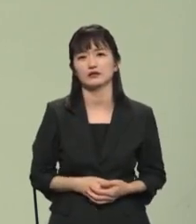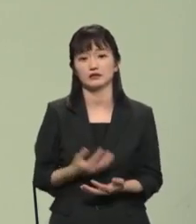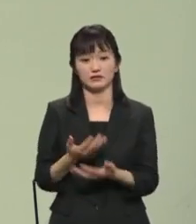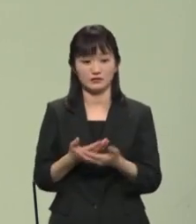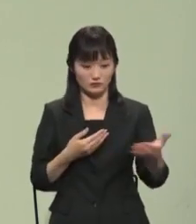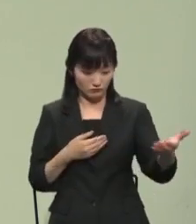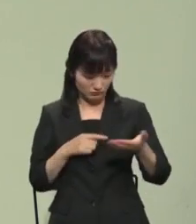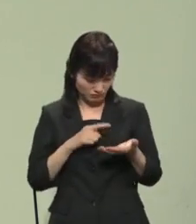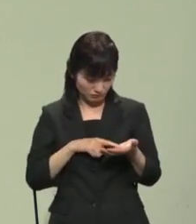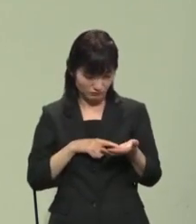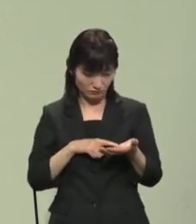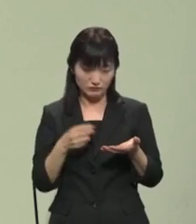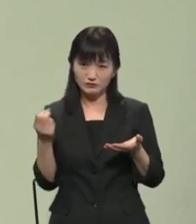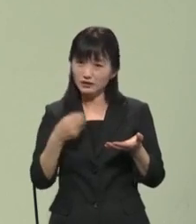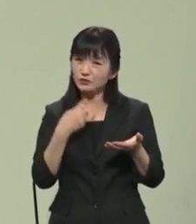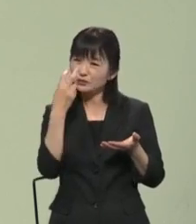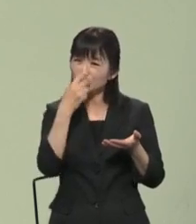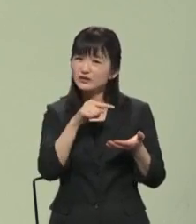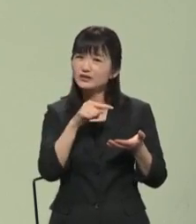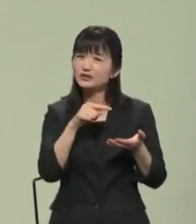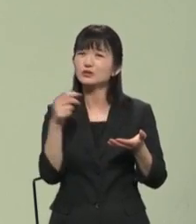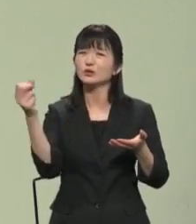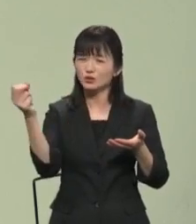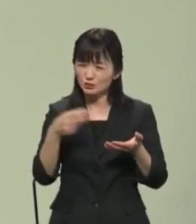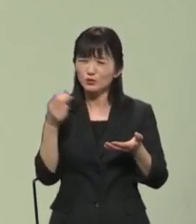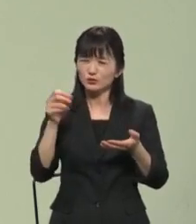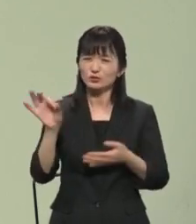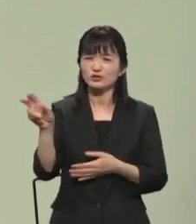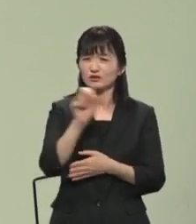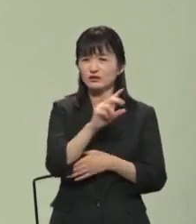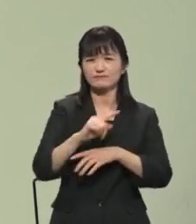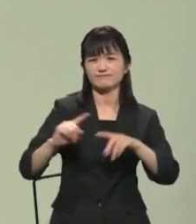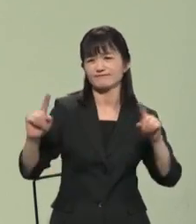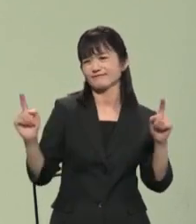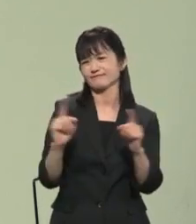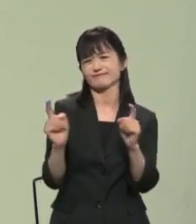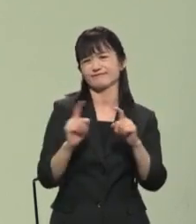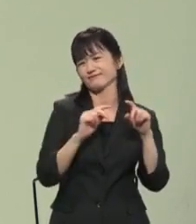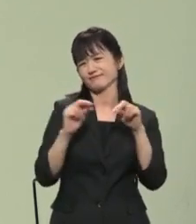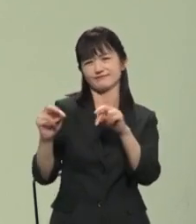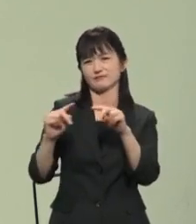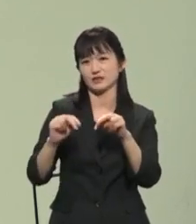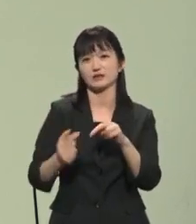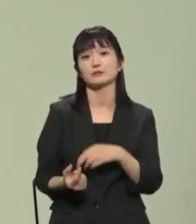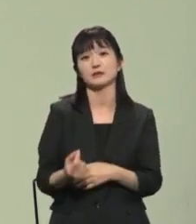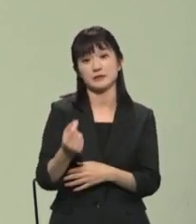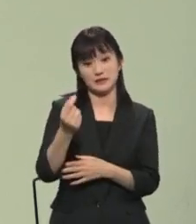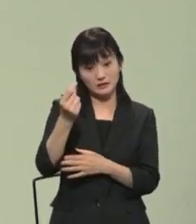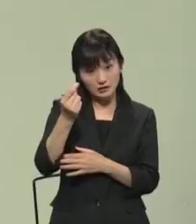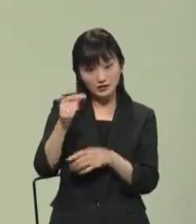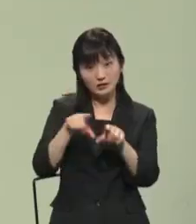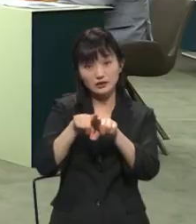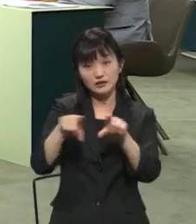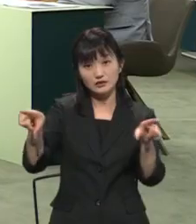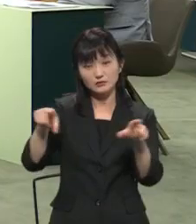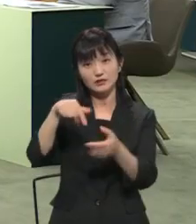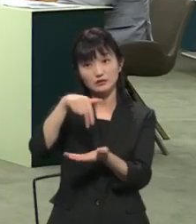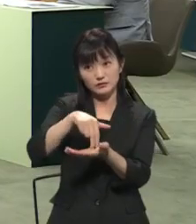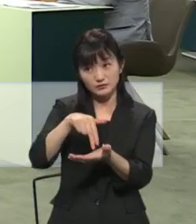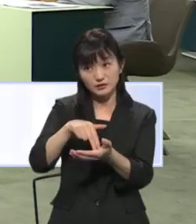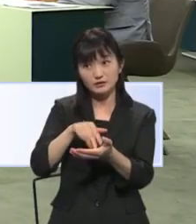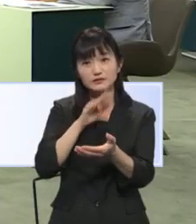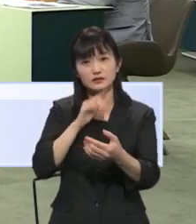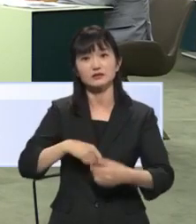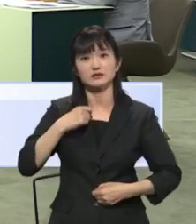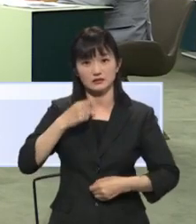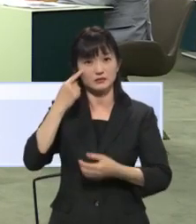자료 갖고 한다는 것은 또 다시 정쟁화될 가능성이 있기 때문에 저는 이걸 하루빨리 좀 객관적 진실에 대해서 밝힐 필요가 있다 이렇게